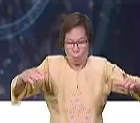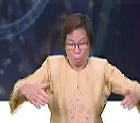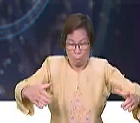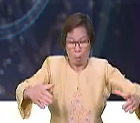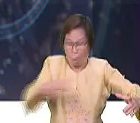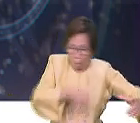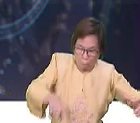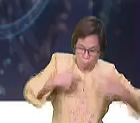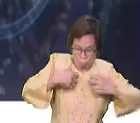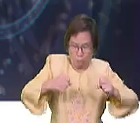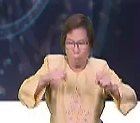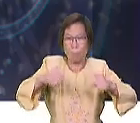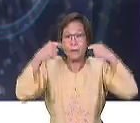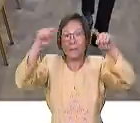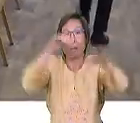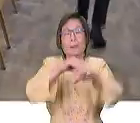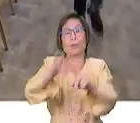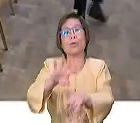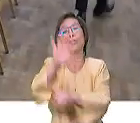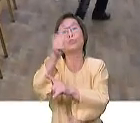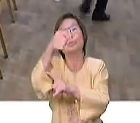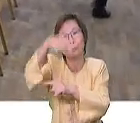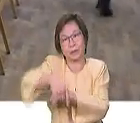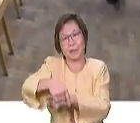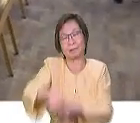mampu dicapai Oktober ini.